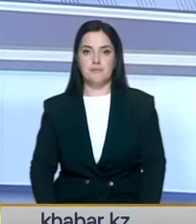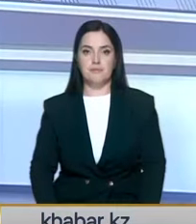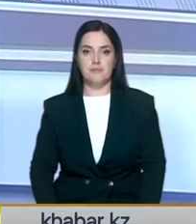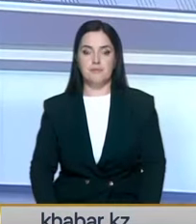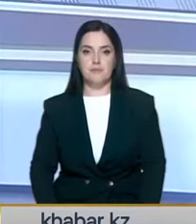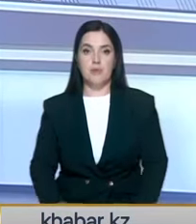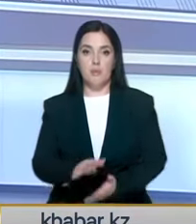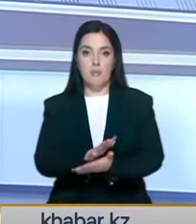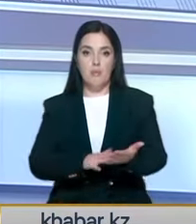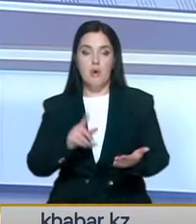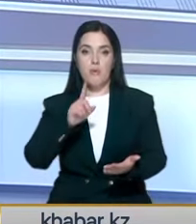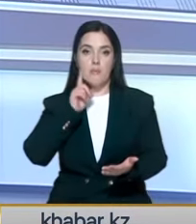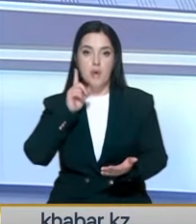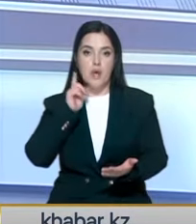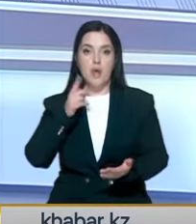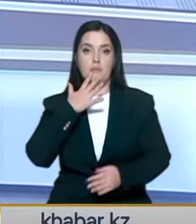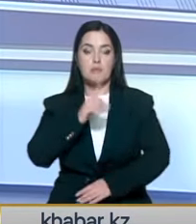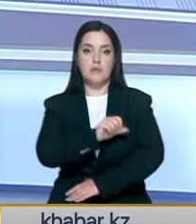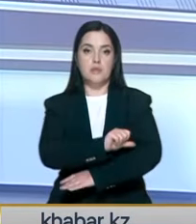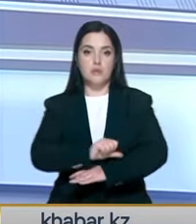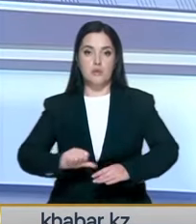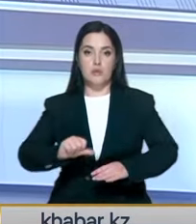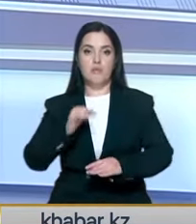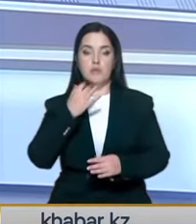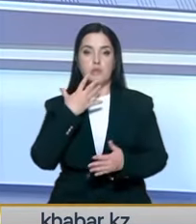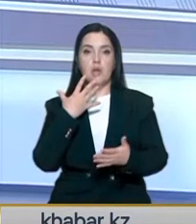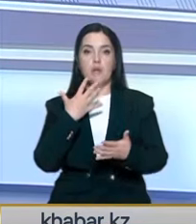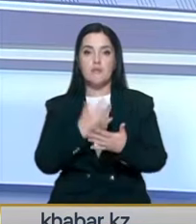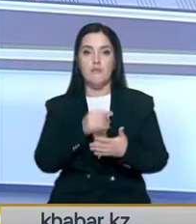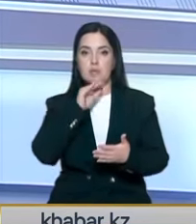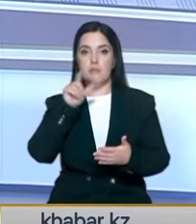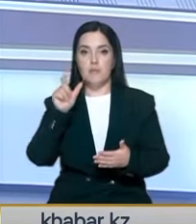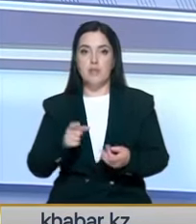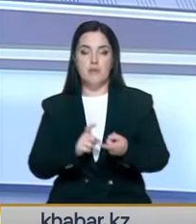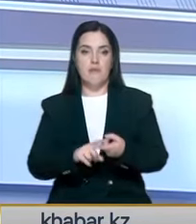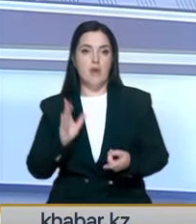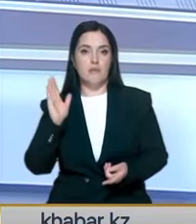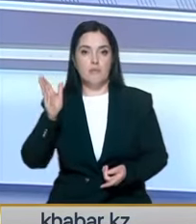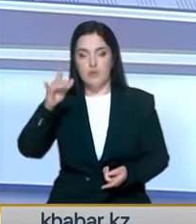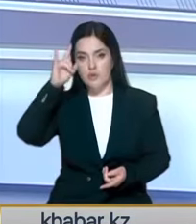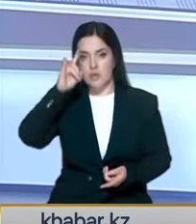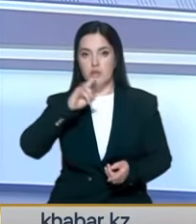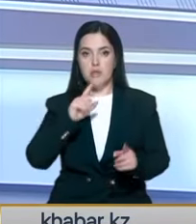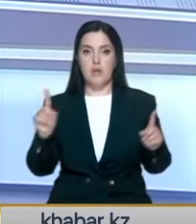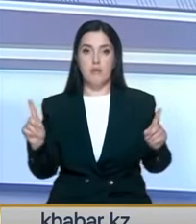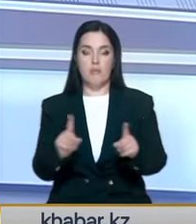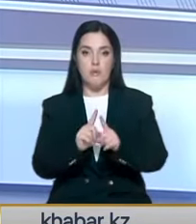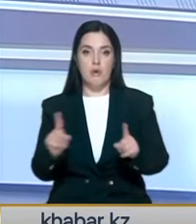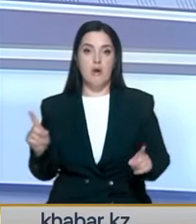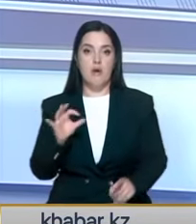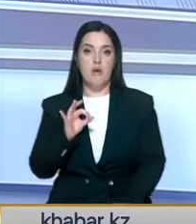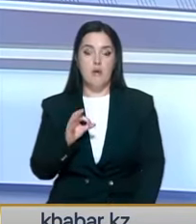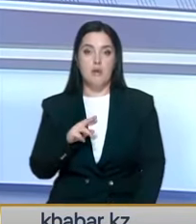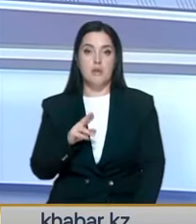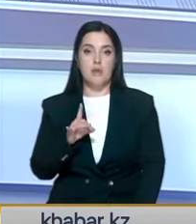Наша редакция продолжает знакомить вас с новыми талантами, с которыми зарубежные и отечественные эксперты связывают будущее казахстанской музыки.